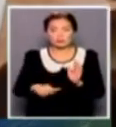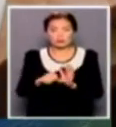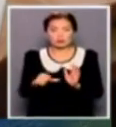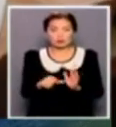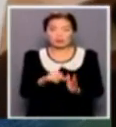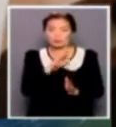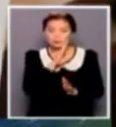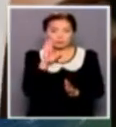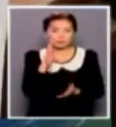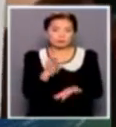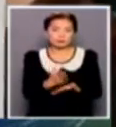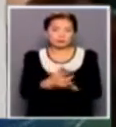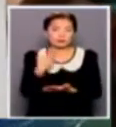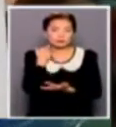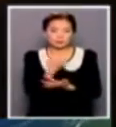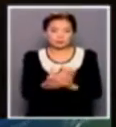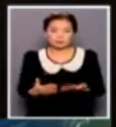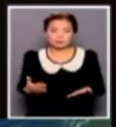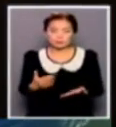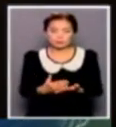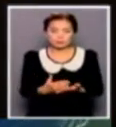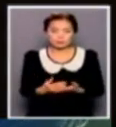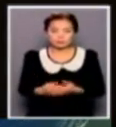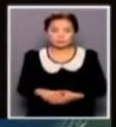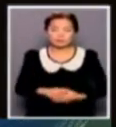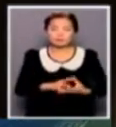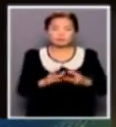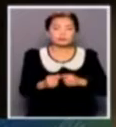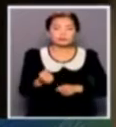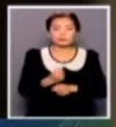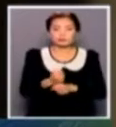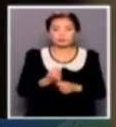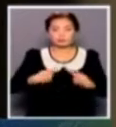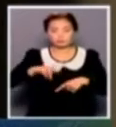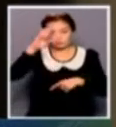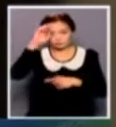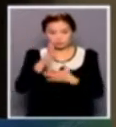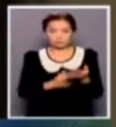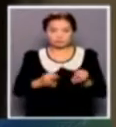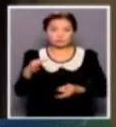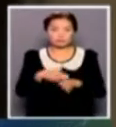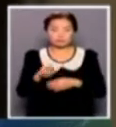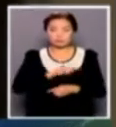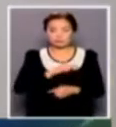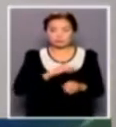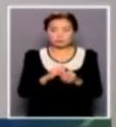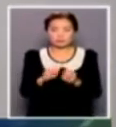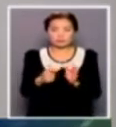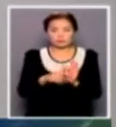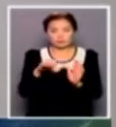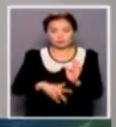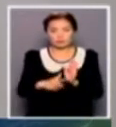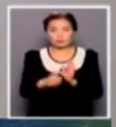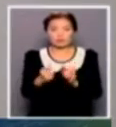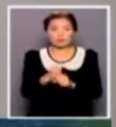76 матерей, уклоняющихся от выплаты алиментов. В целом в производстве частных и государственных судебных исполнителей находится